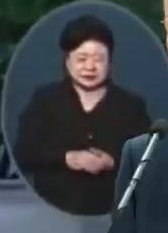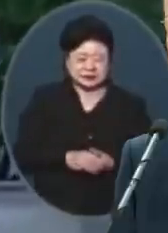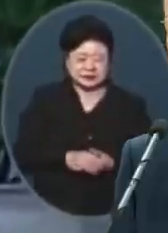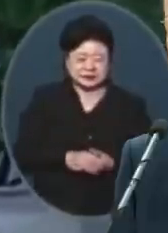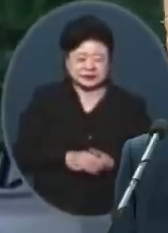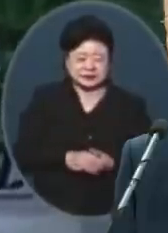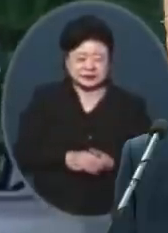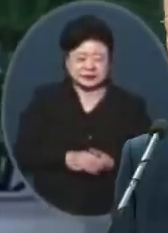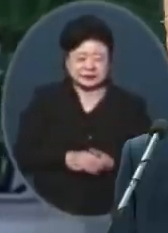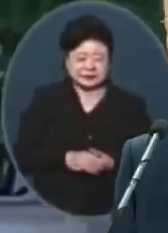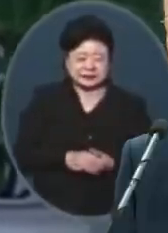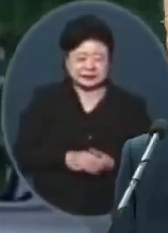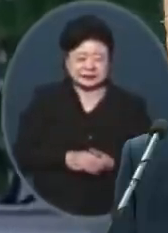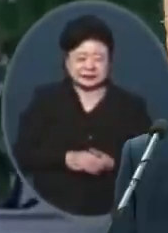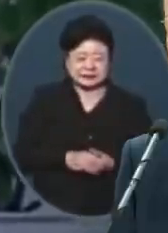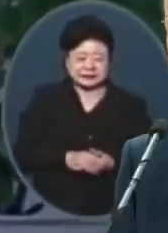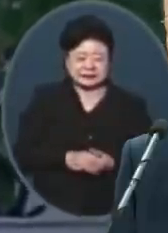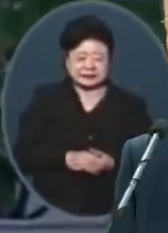화초는